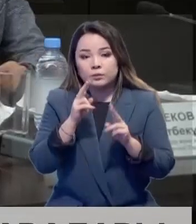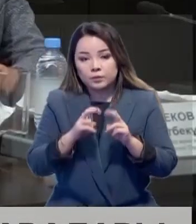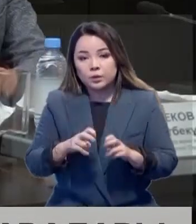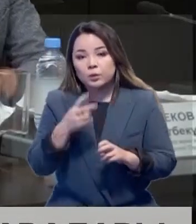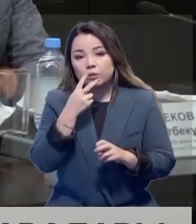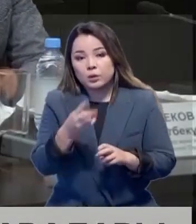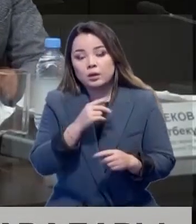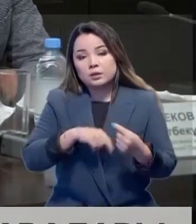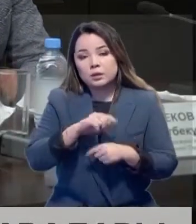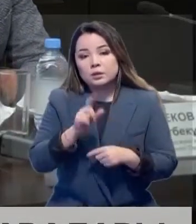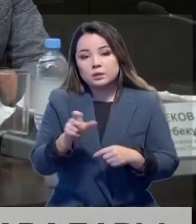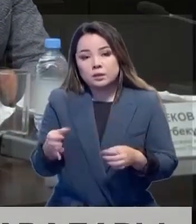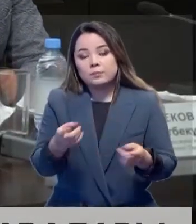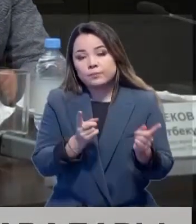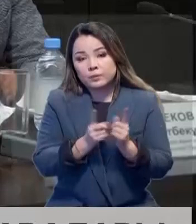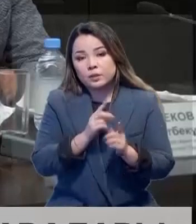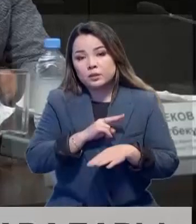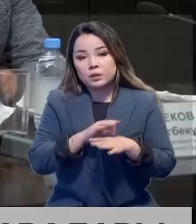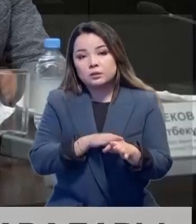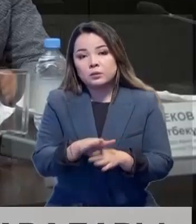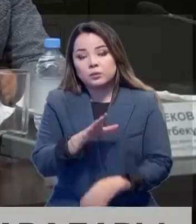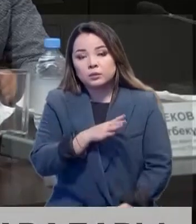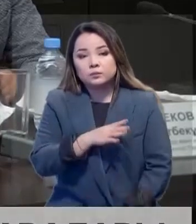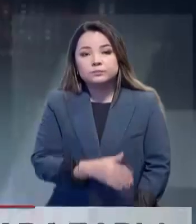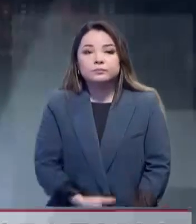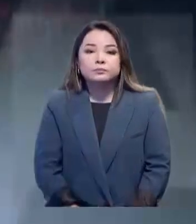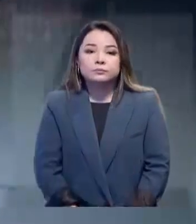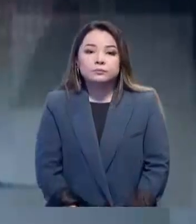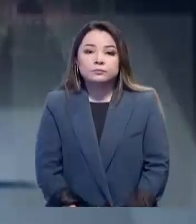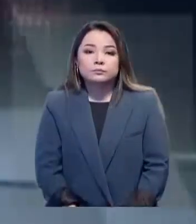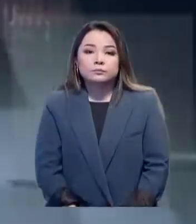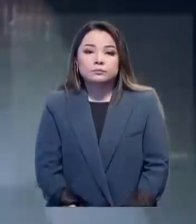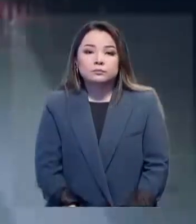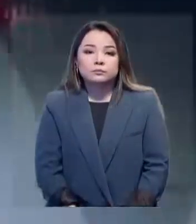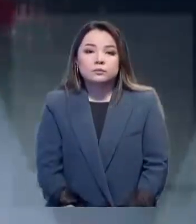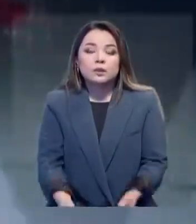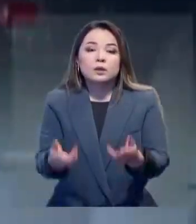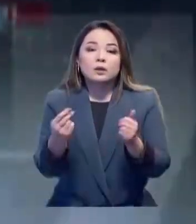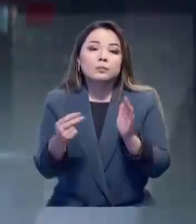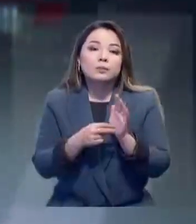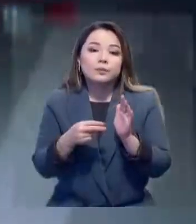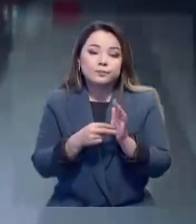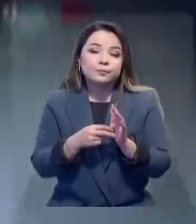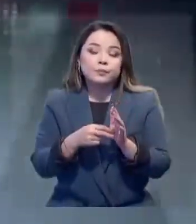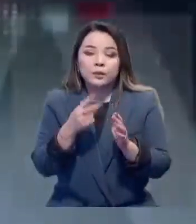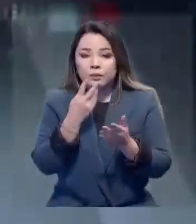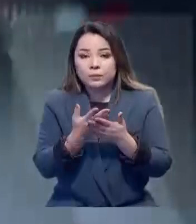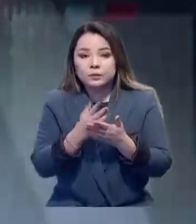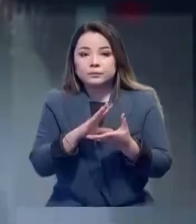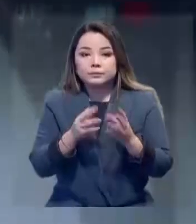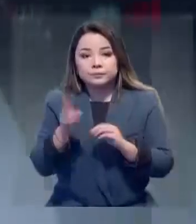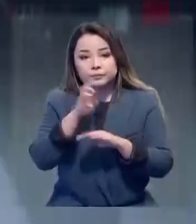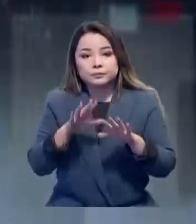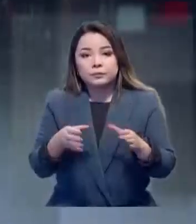сөйлестік, кәсіпкерлермен де сөйлестік. Я бағаның сұтпайтыны бар. Кей